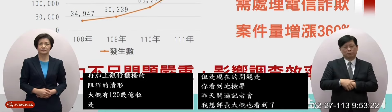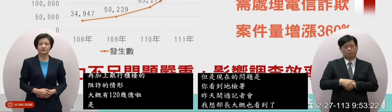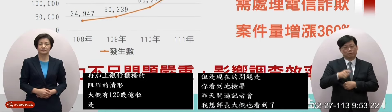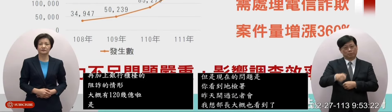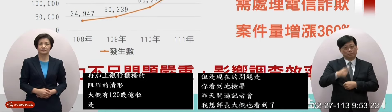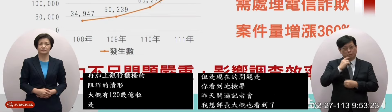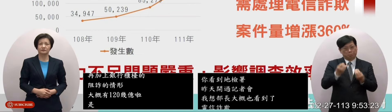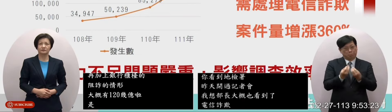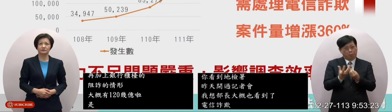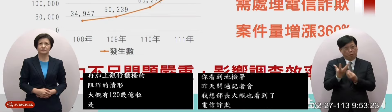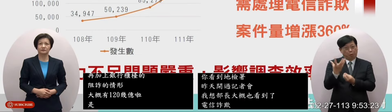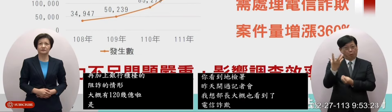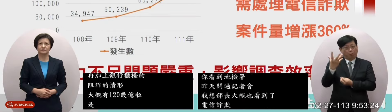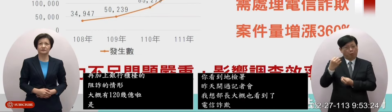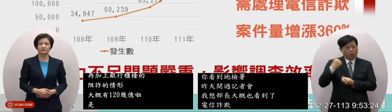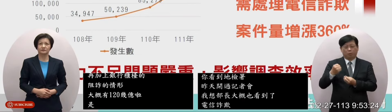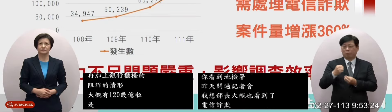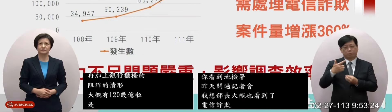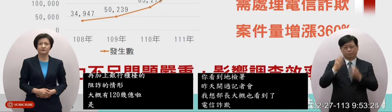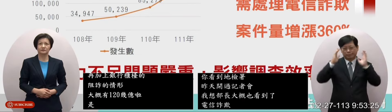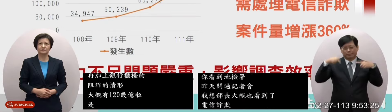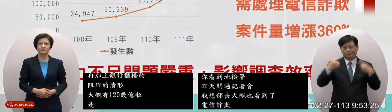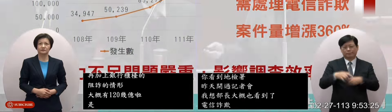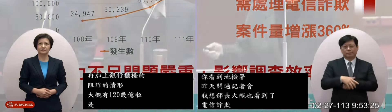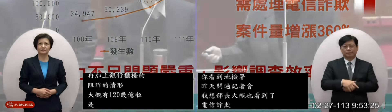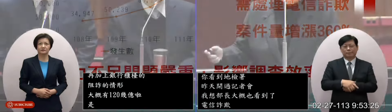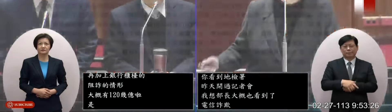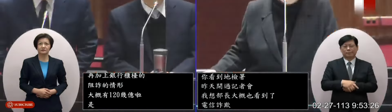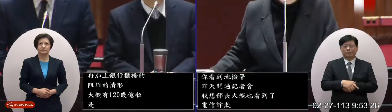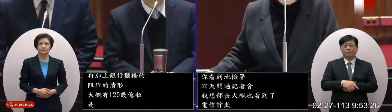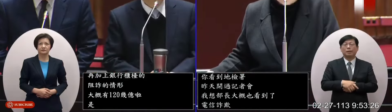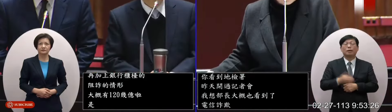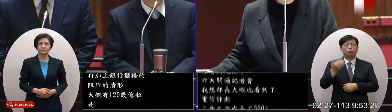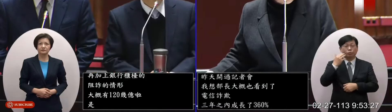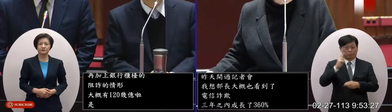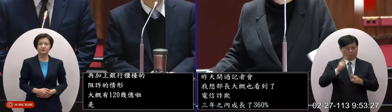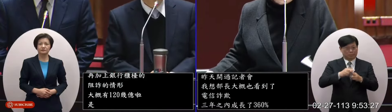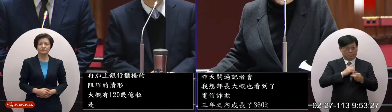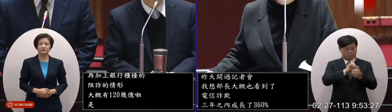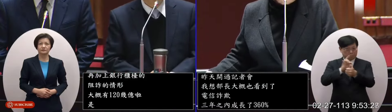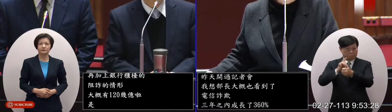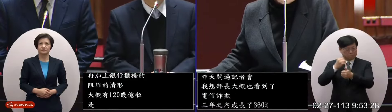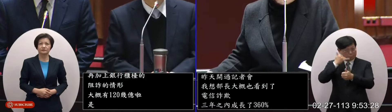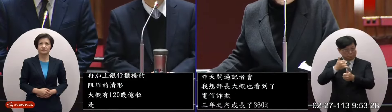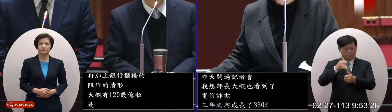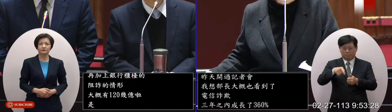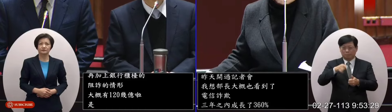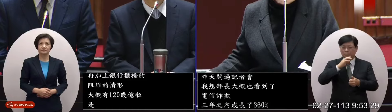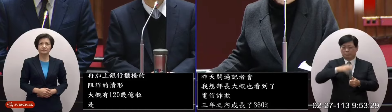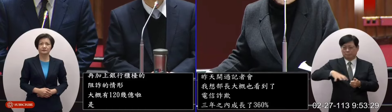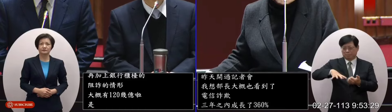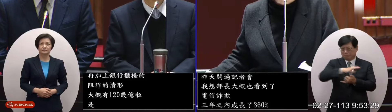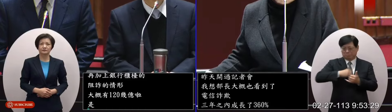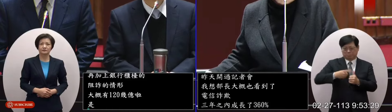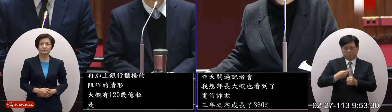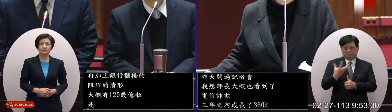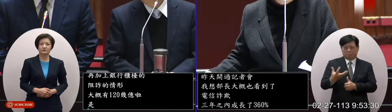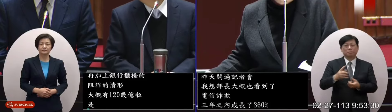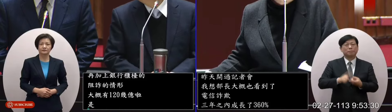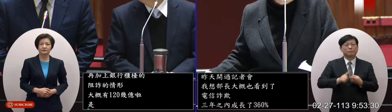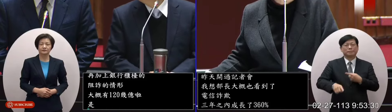比例哦，真的是非正常的状况，所以。就所谓电信诈欺，目前大概是台湾最大宗的一块，对